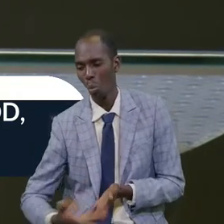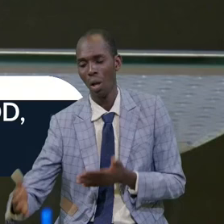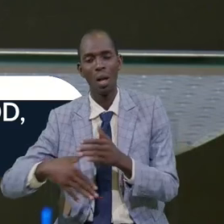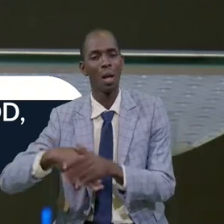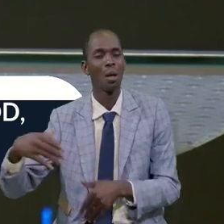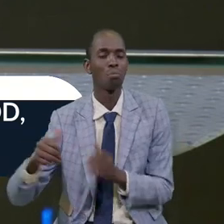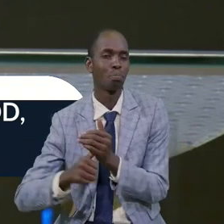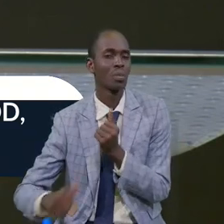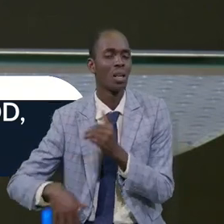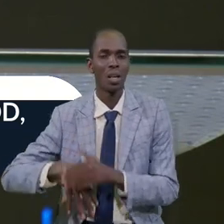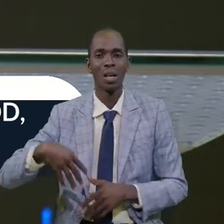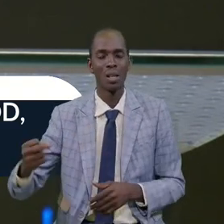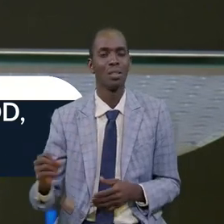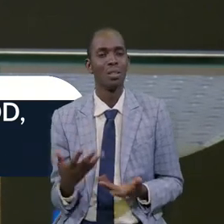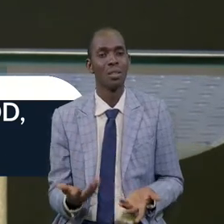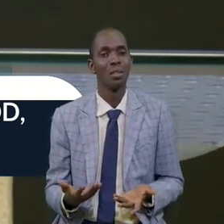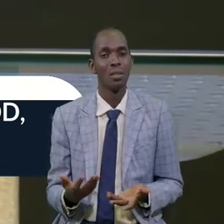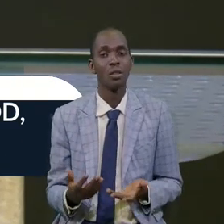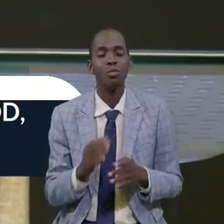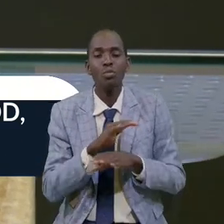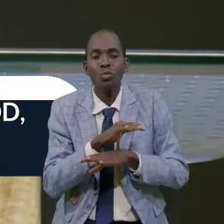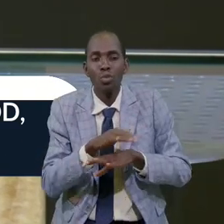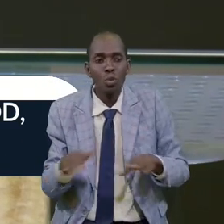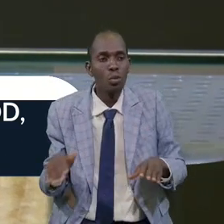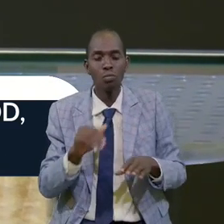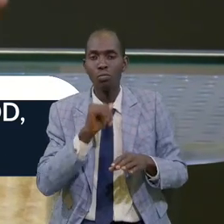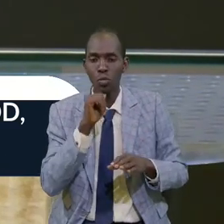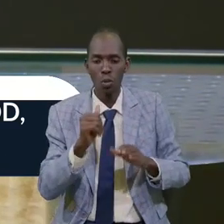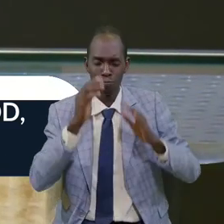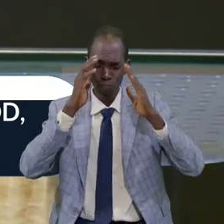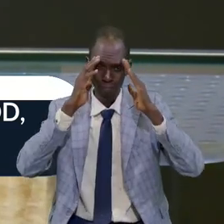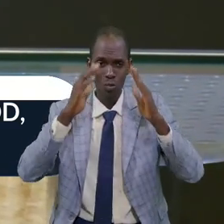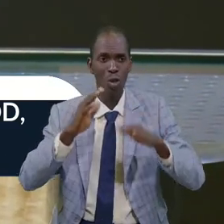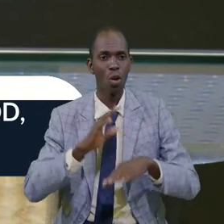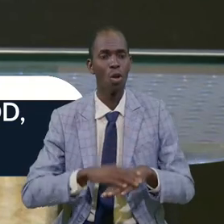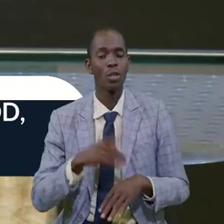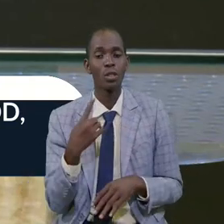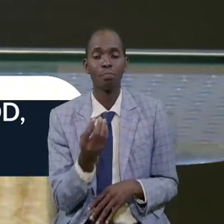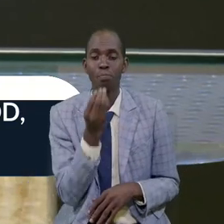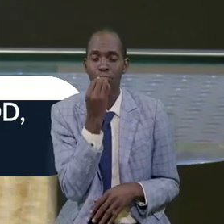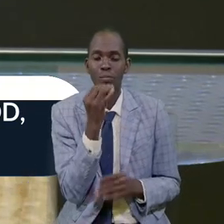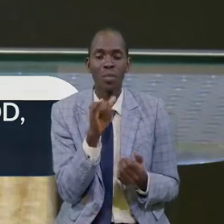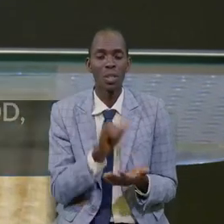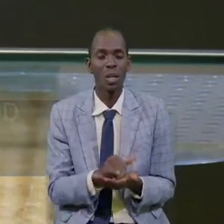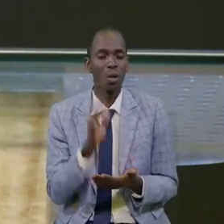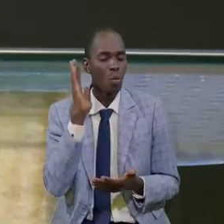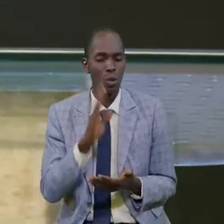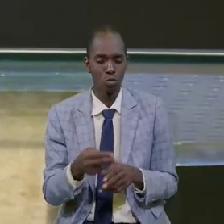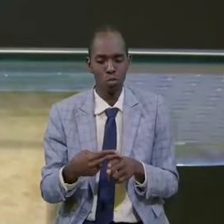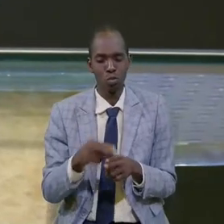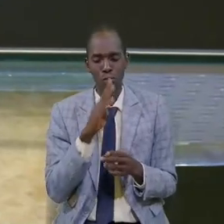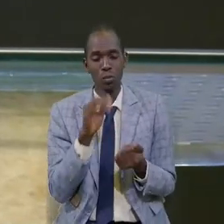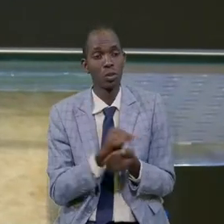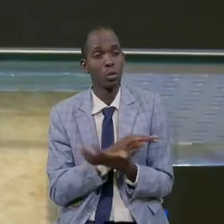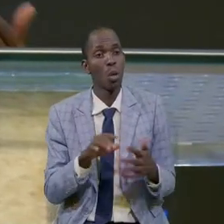Et puis, ce sera évacué dans la fosse et puis chassé quelque part. Et travaillez non pour la nourriture qui périt,